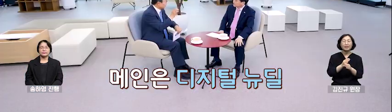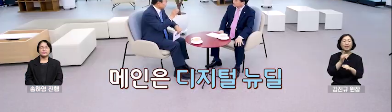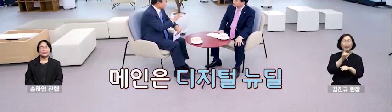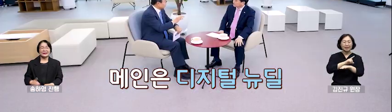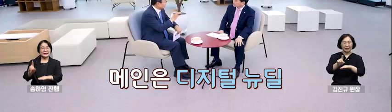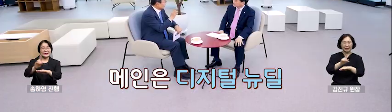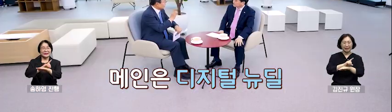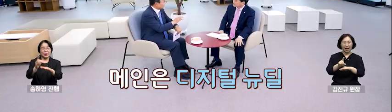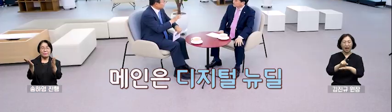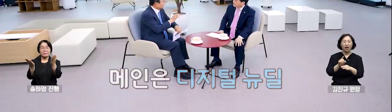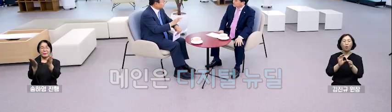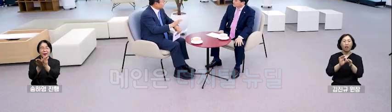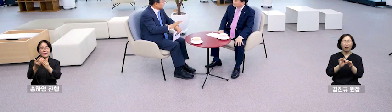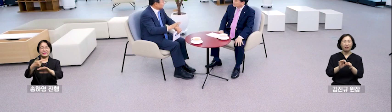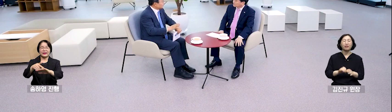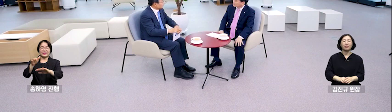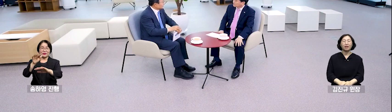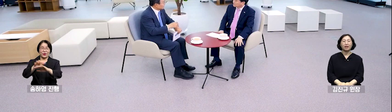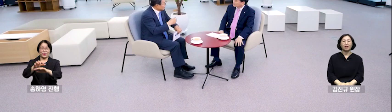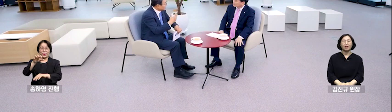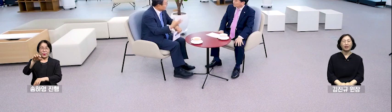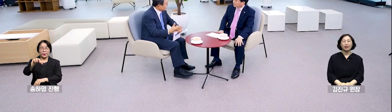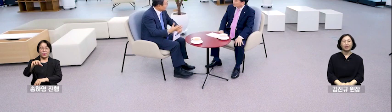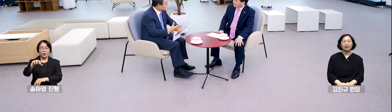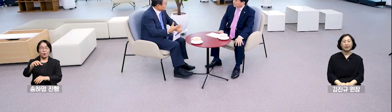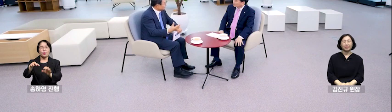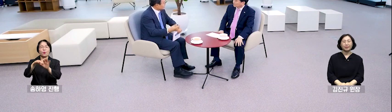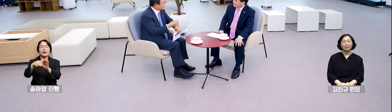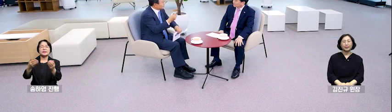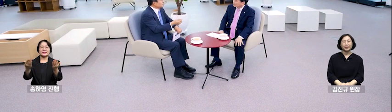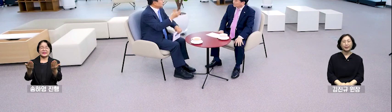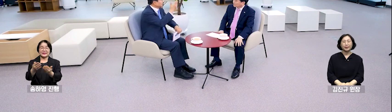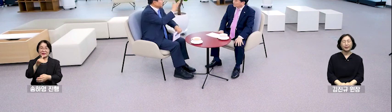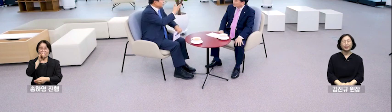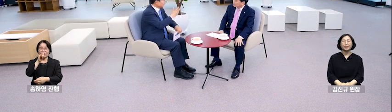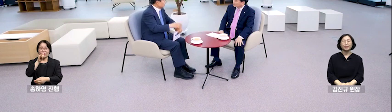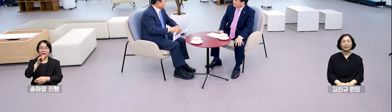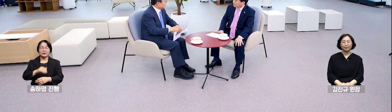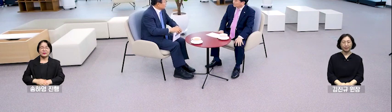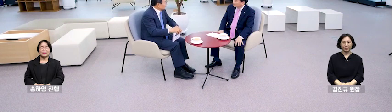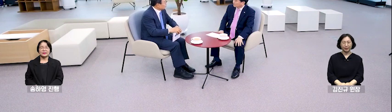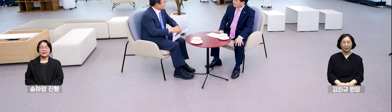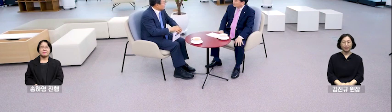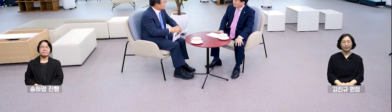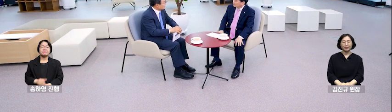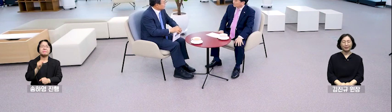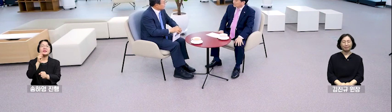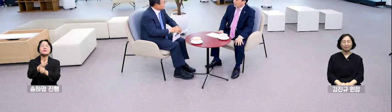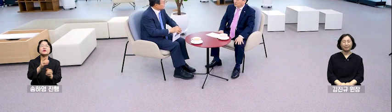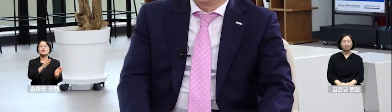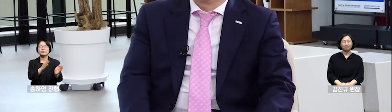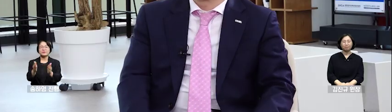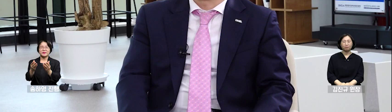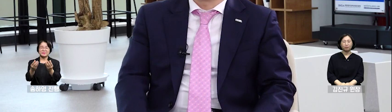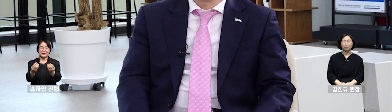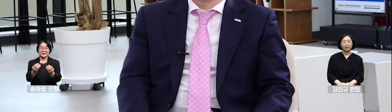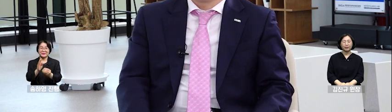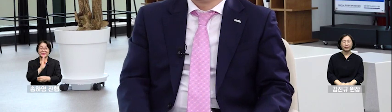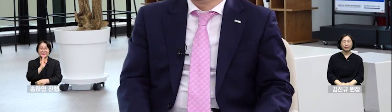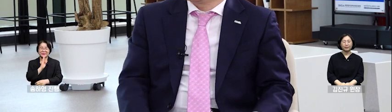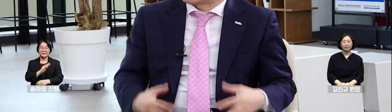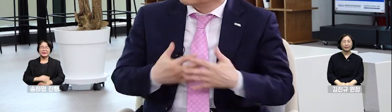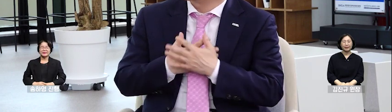이탈에 맞춰서 대전에서도 어 관련 일을 하는데 미리 근데 이미 준비하고 있었군요 어